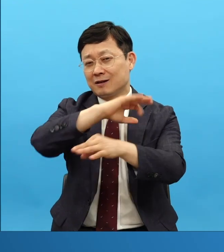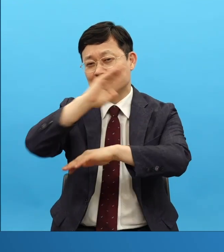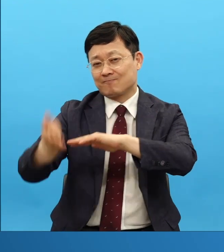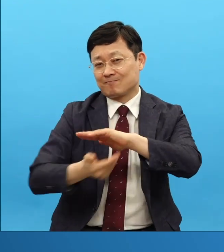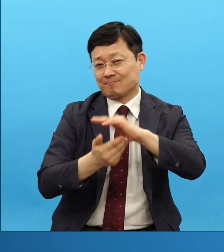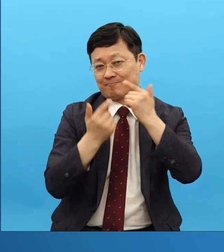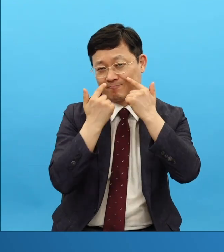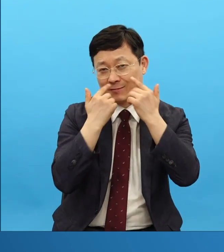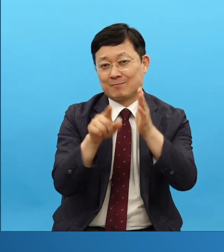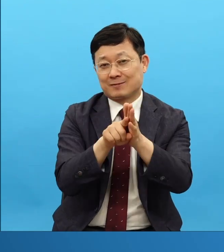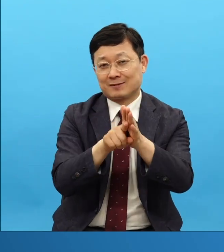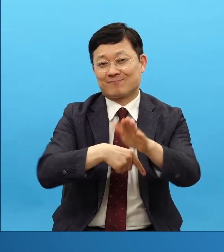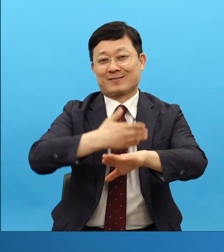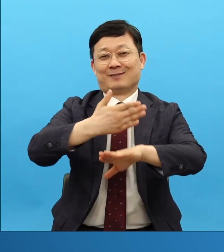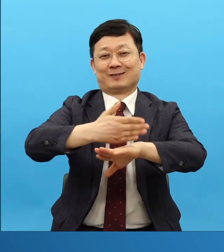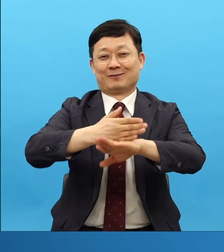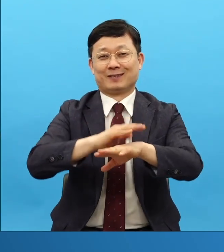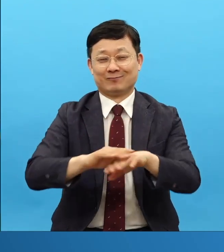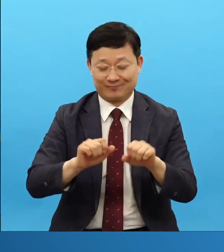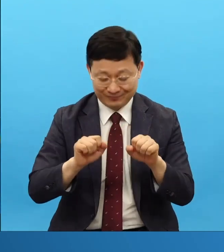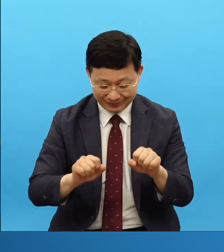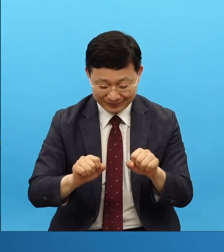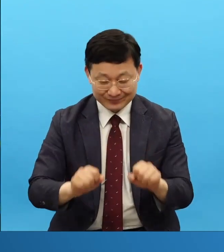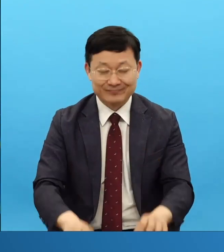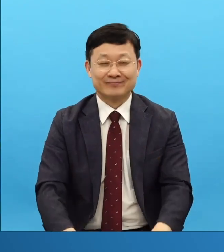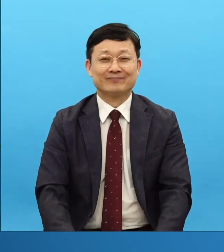것입니다. 감사합니다.